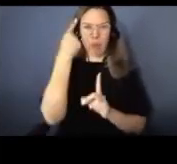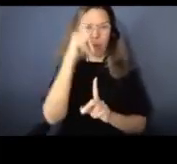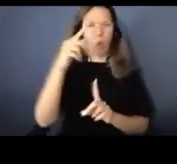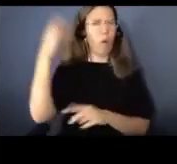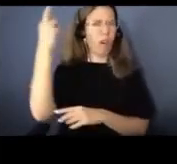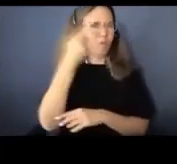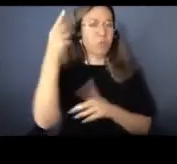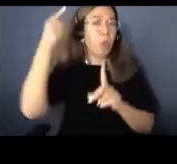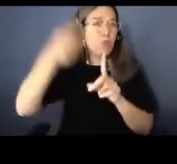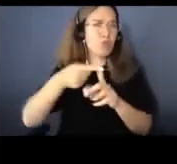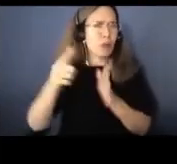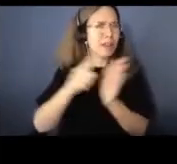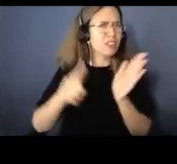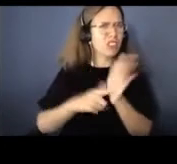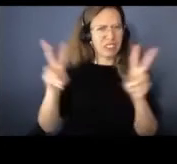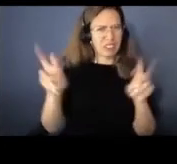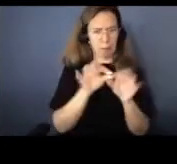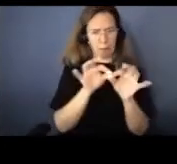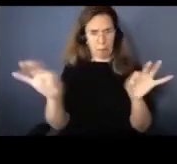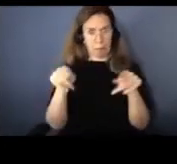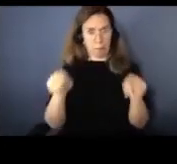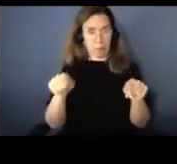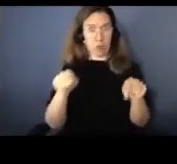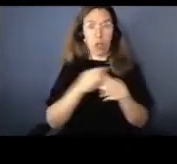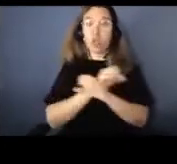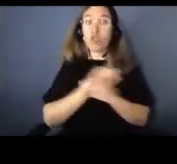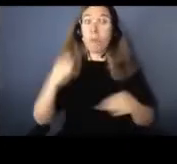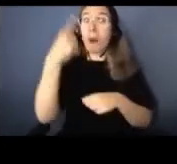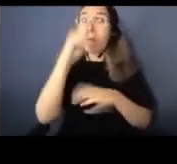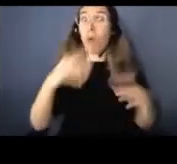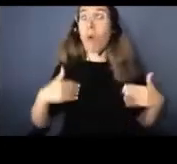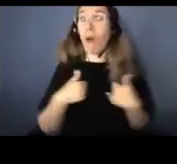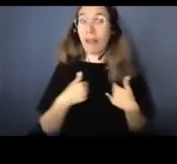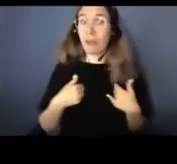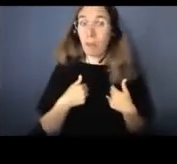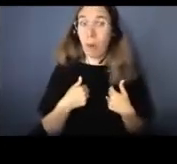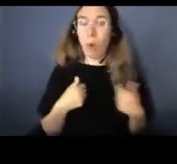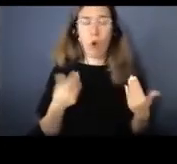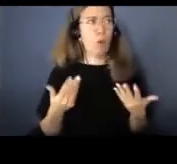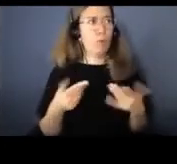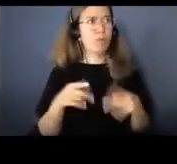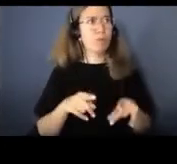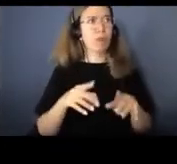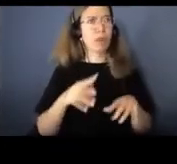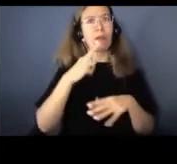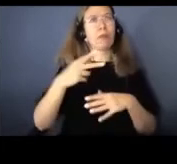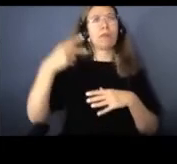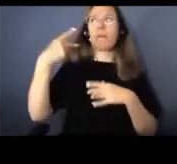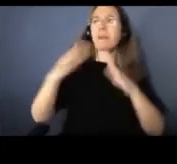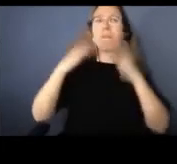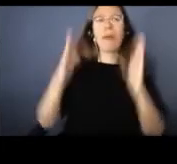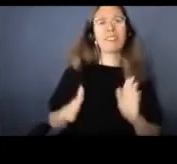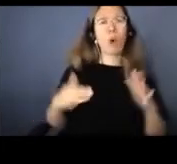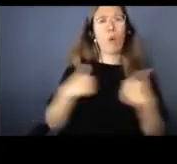légitimes. En effet, c'est un article qui viendrait juste s'appliquer à des animaux qui sont la propriété de quelqu'un. Donc, il ne s'applique